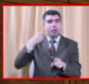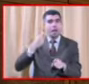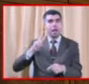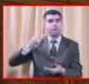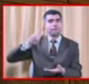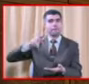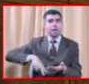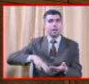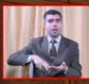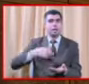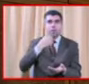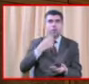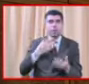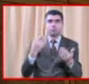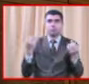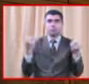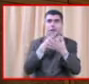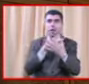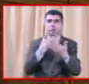أن استعملت ذلك في